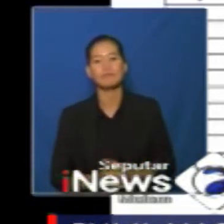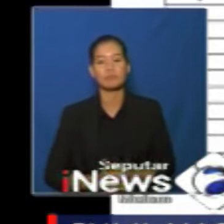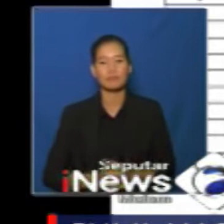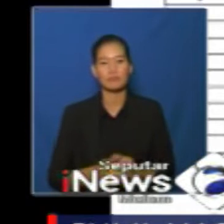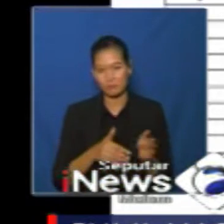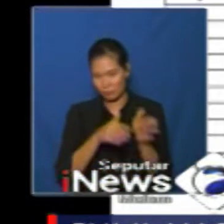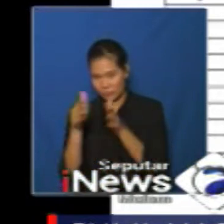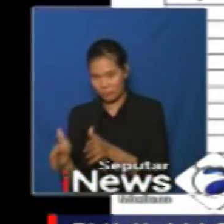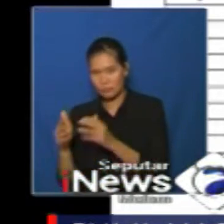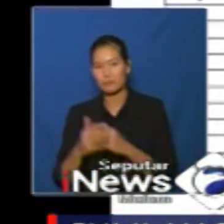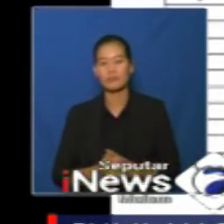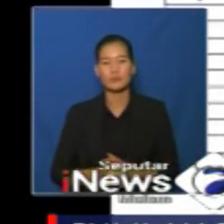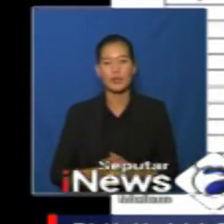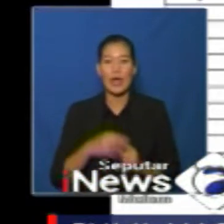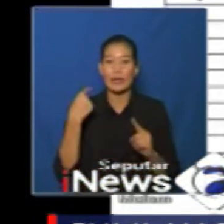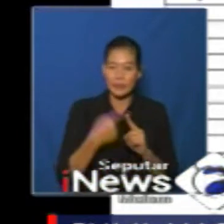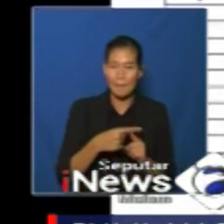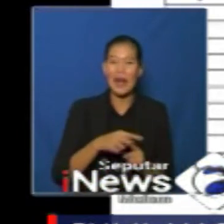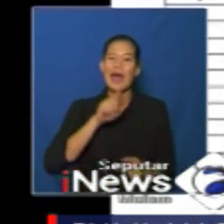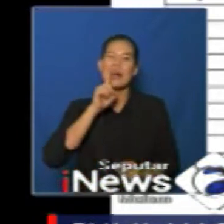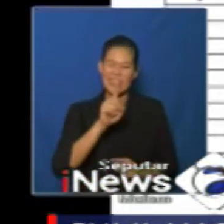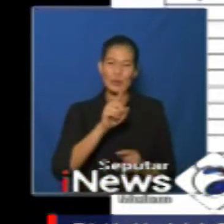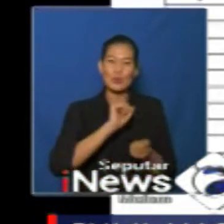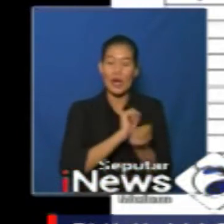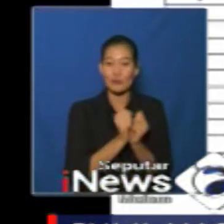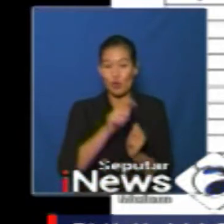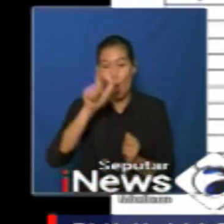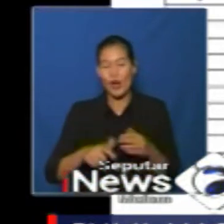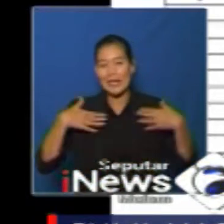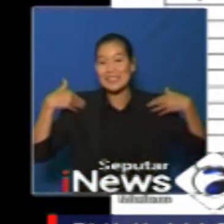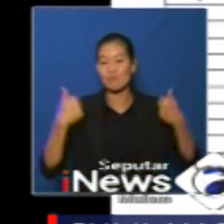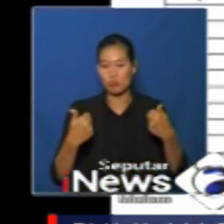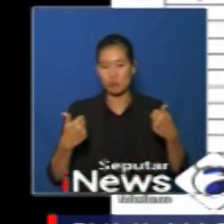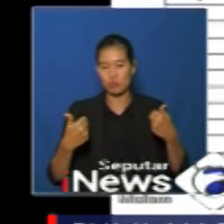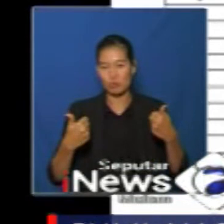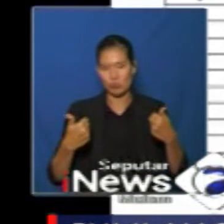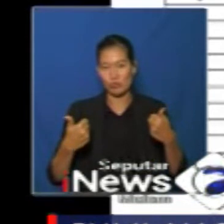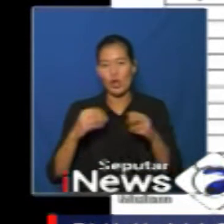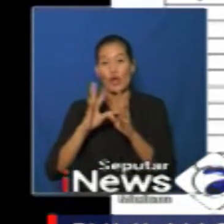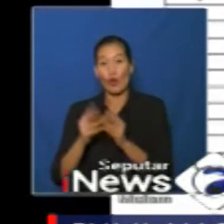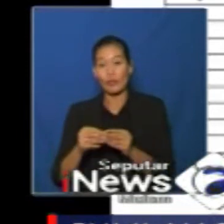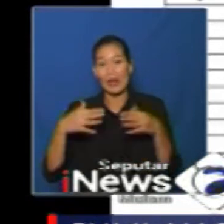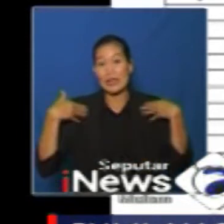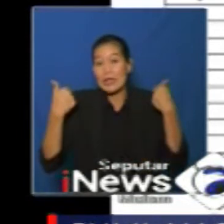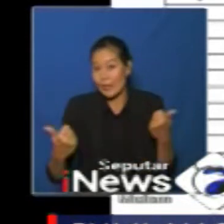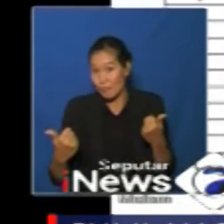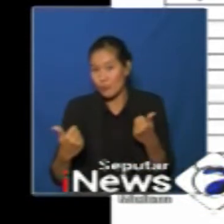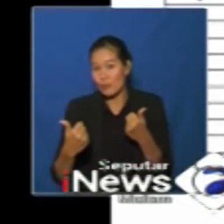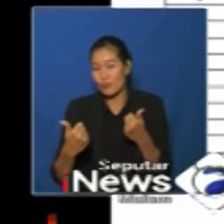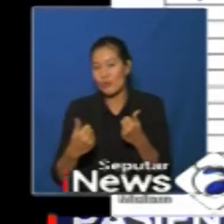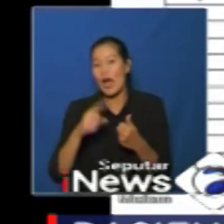kemudian ada penambahan satu kasus yang sembuh sehingga jumlah total kasus yang sembuh menjadi